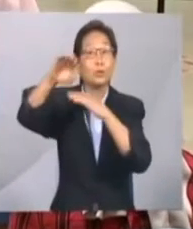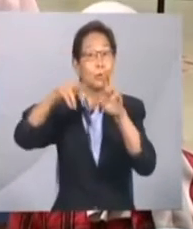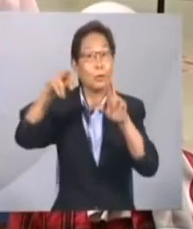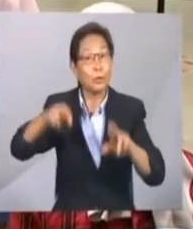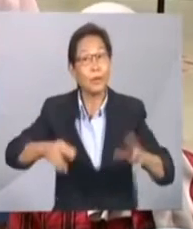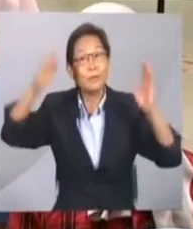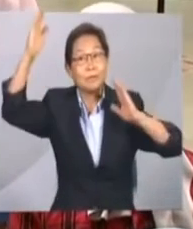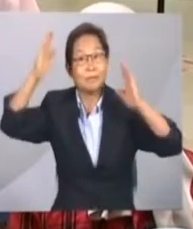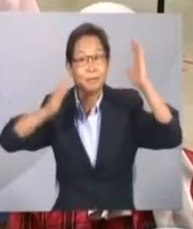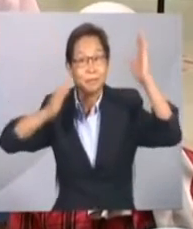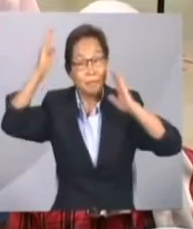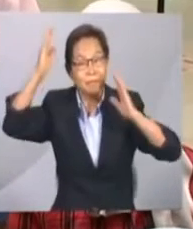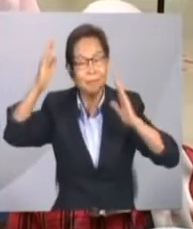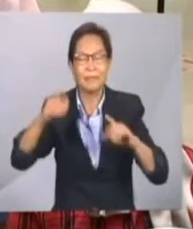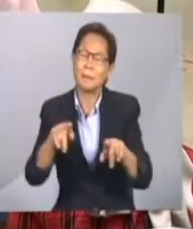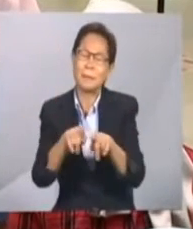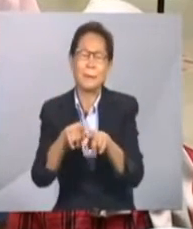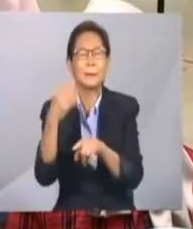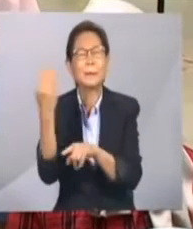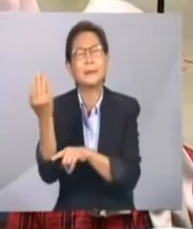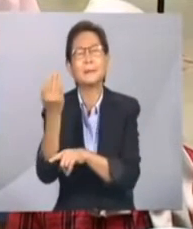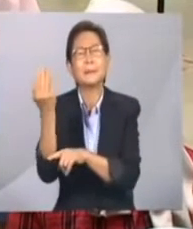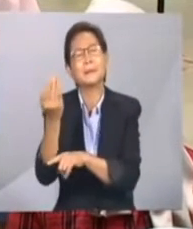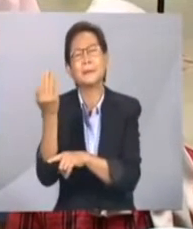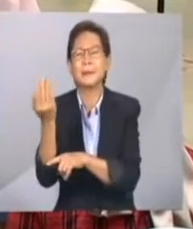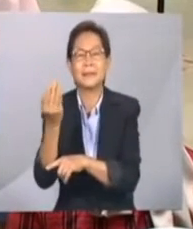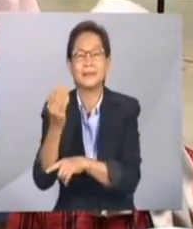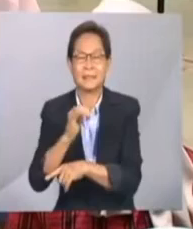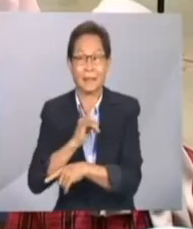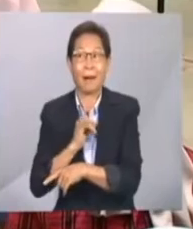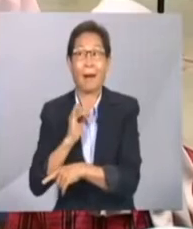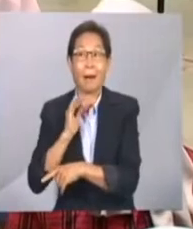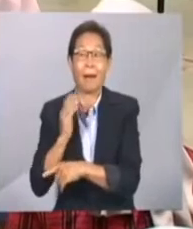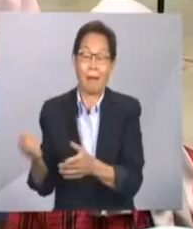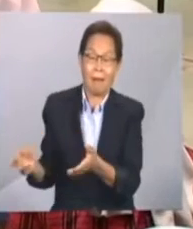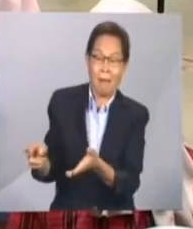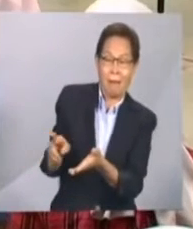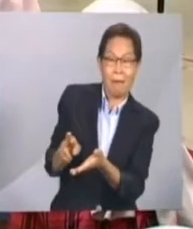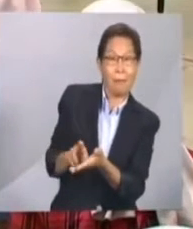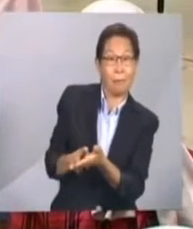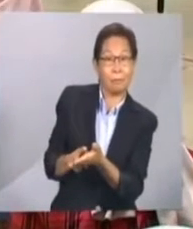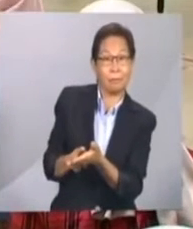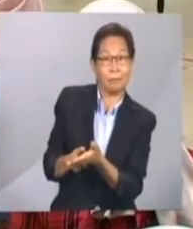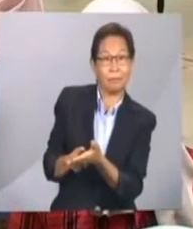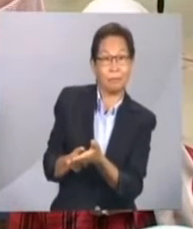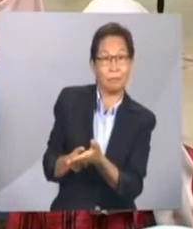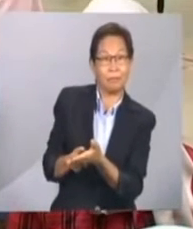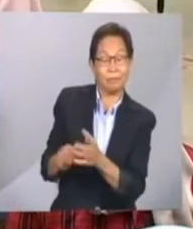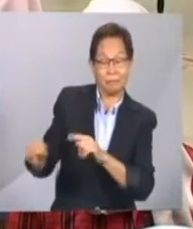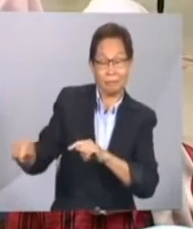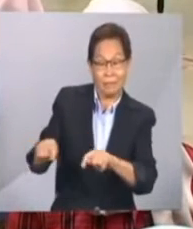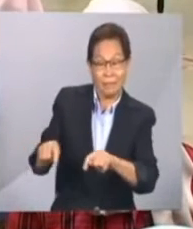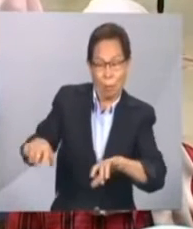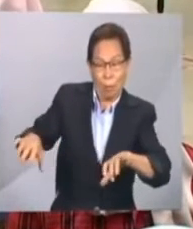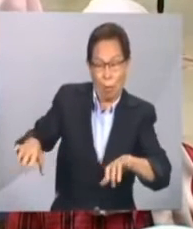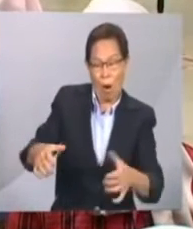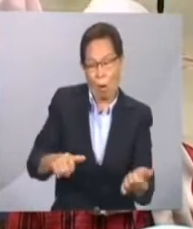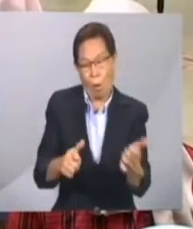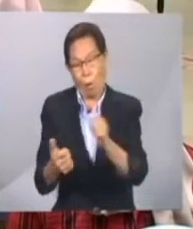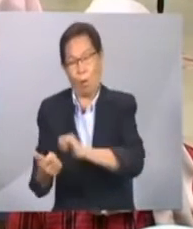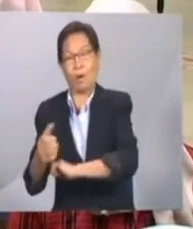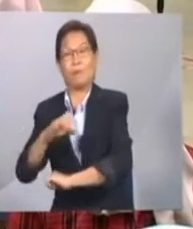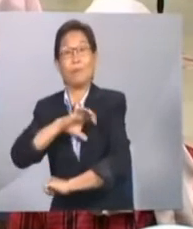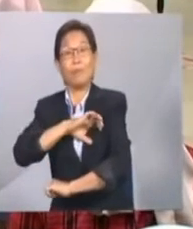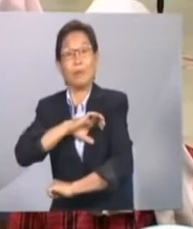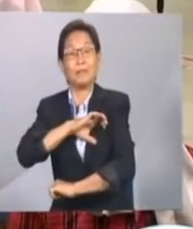Malaysia. Seperti biasa, saya akan laporkan dulu tindakan-tindakan yang dilaksanakan oleh